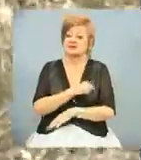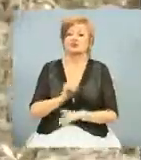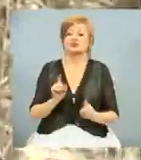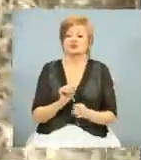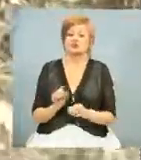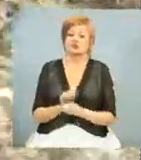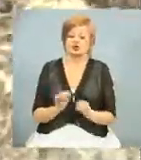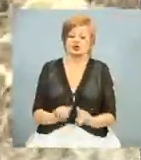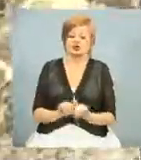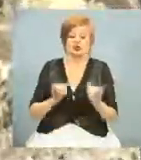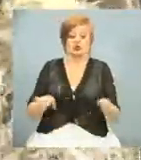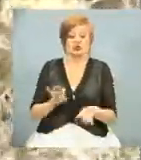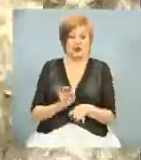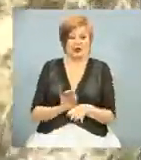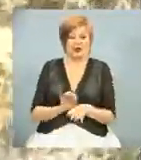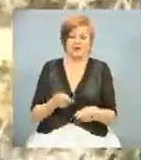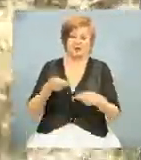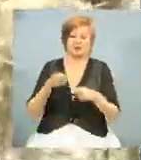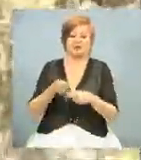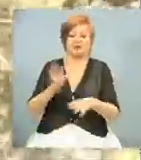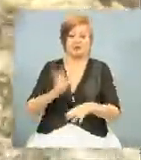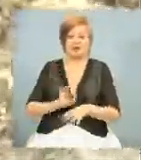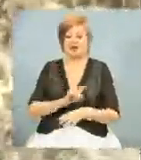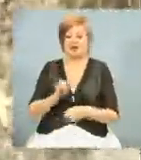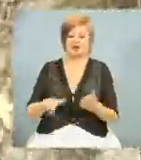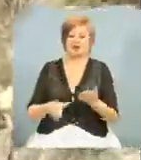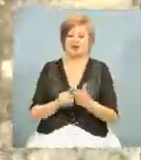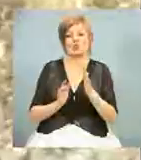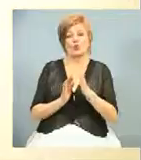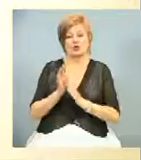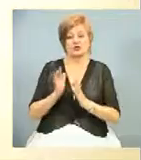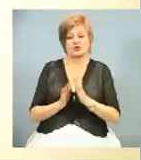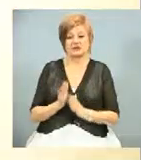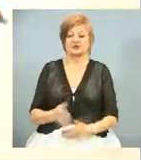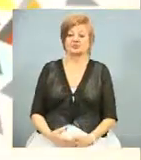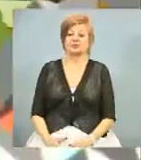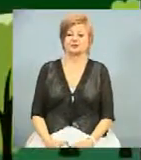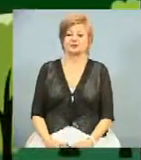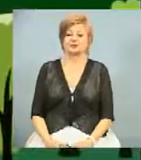лікування поширених недух та профілактику хвороби за допомогою рослин.